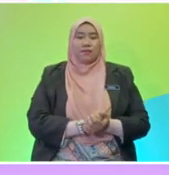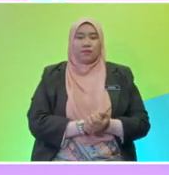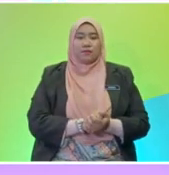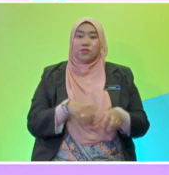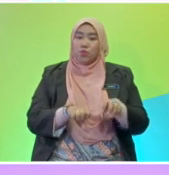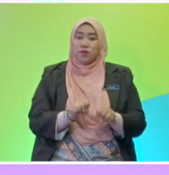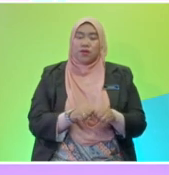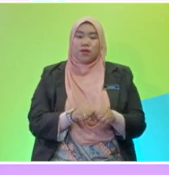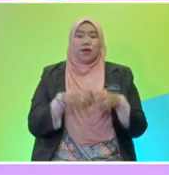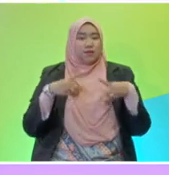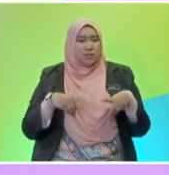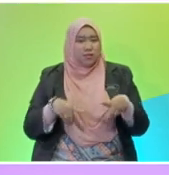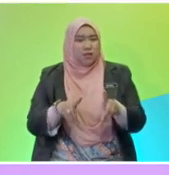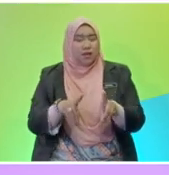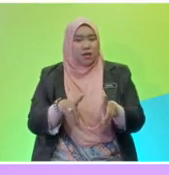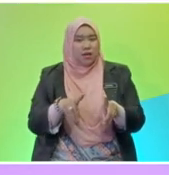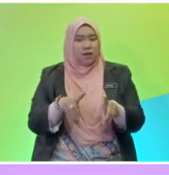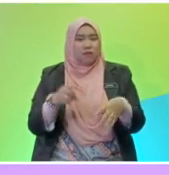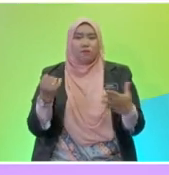seperti sedang melakukan